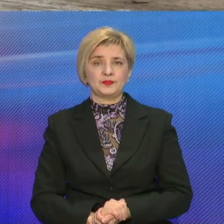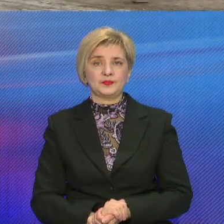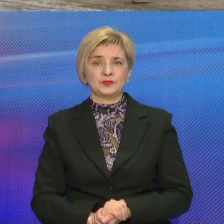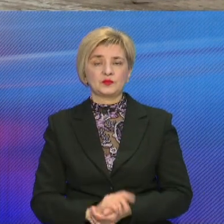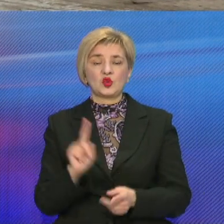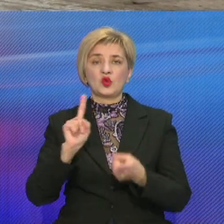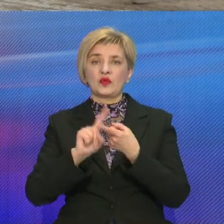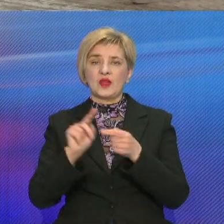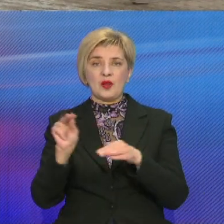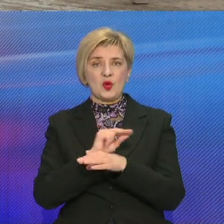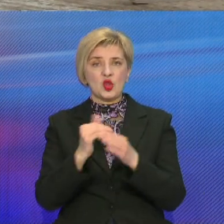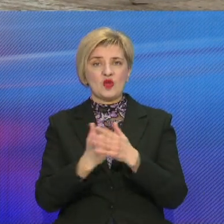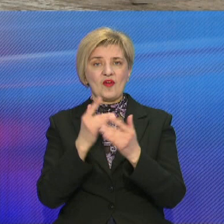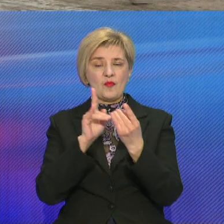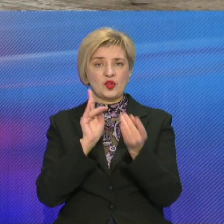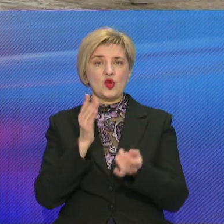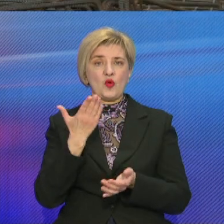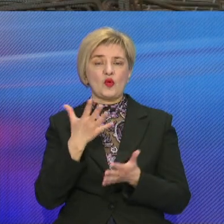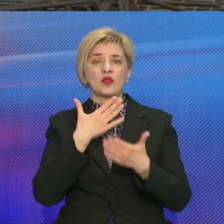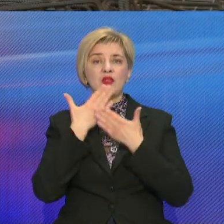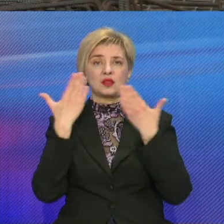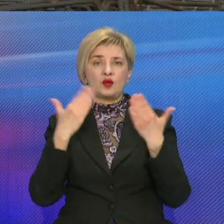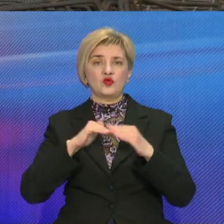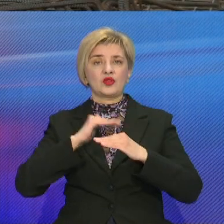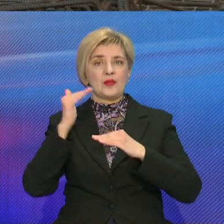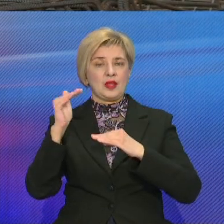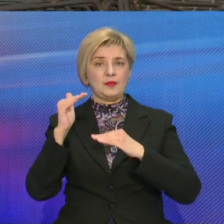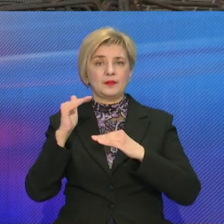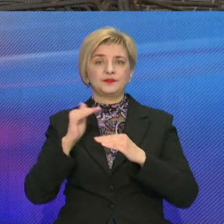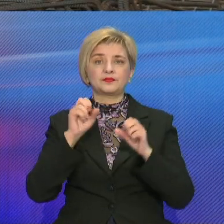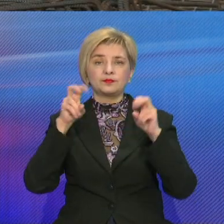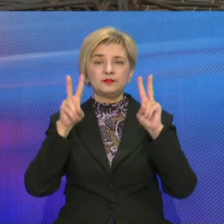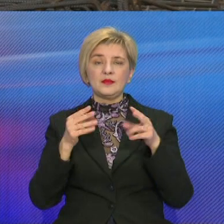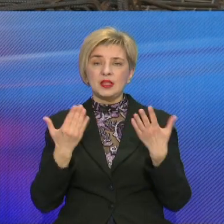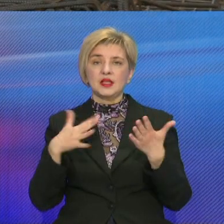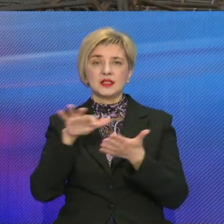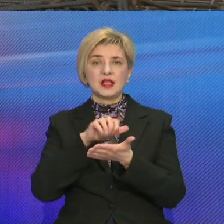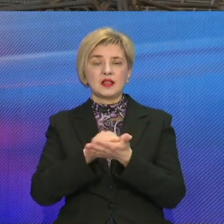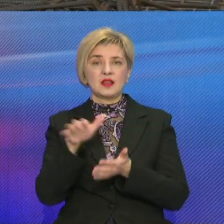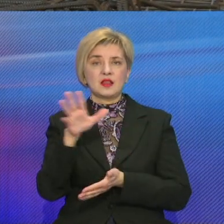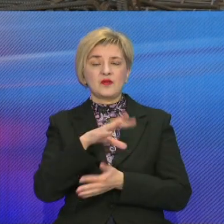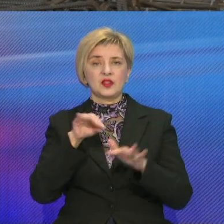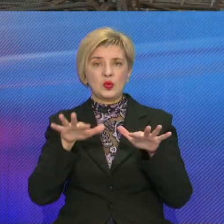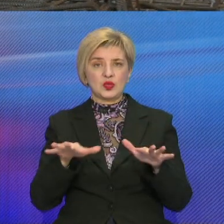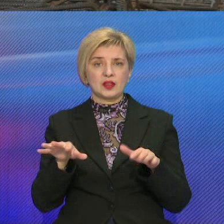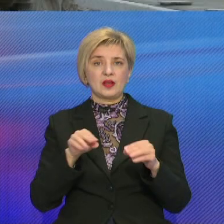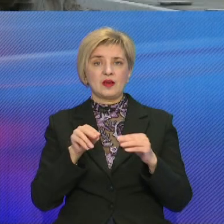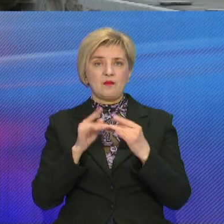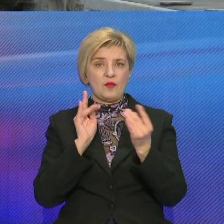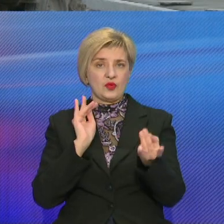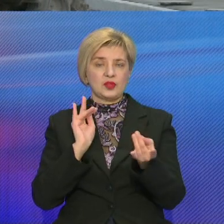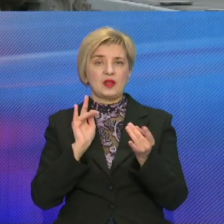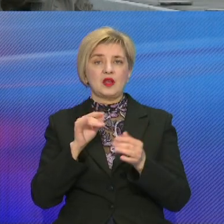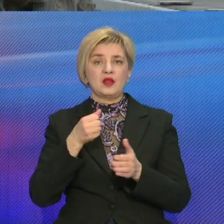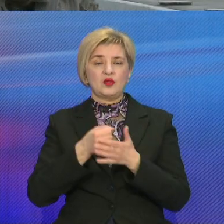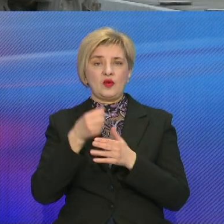Что тычется ремонту нового моста, то он на заключном этапе. Специалисты зараз заняты на всех участках переправы. До конца тыдня